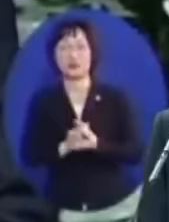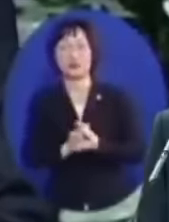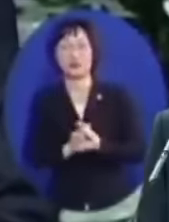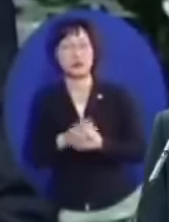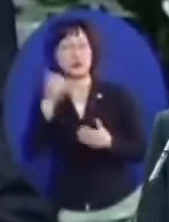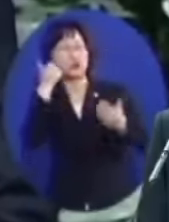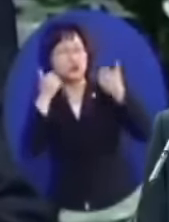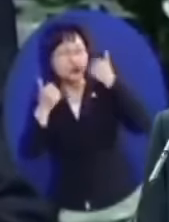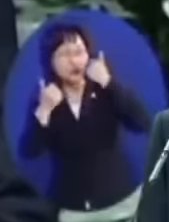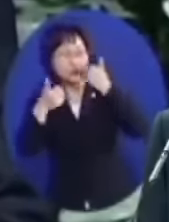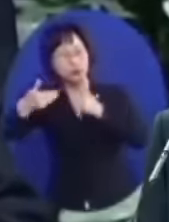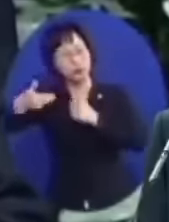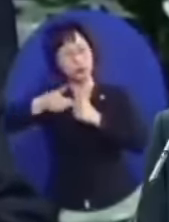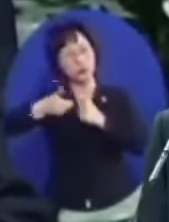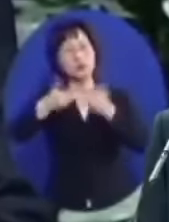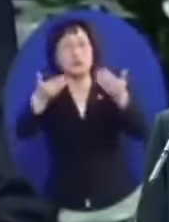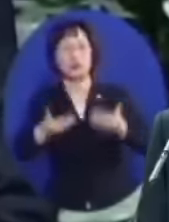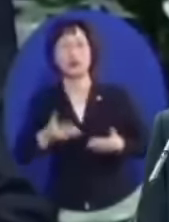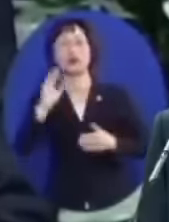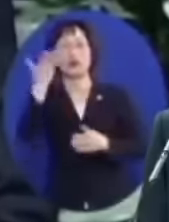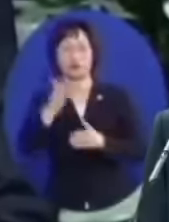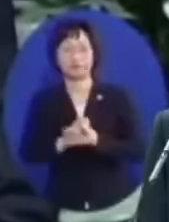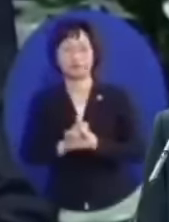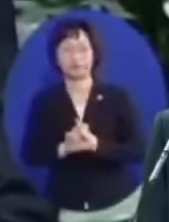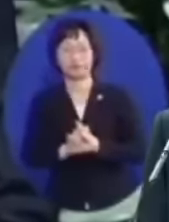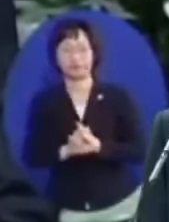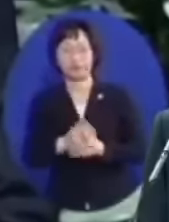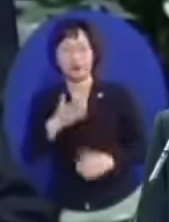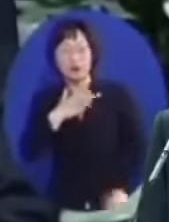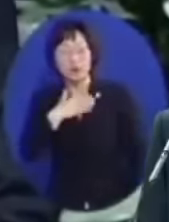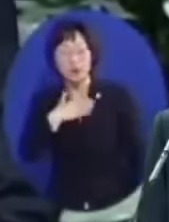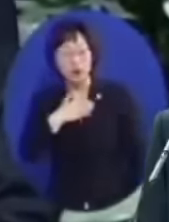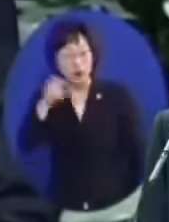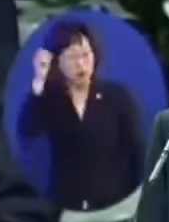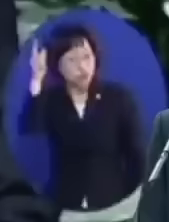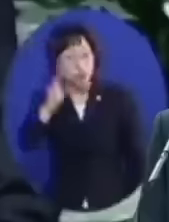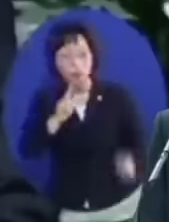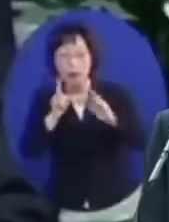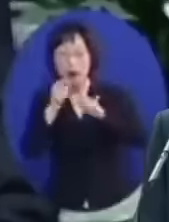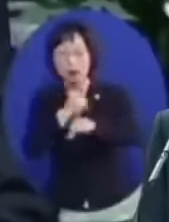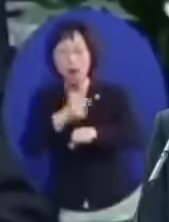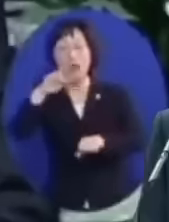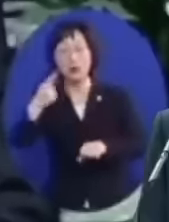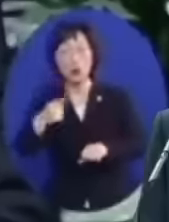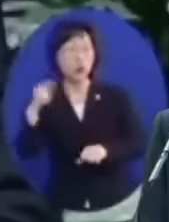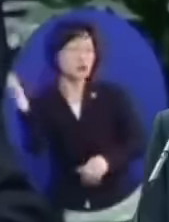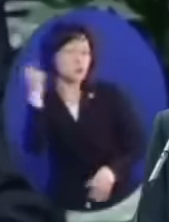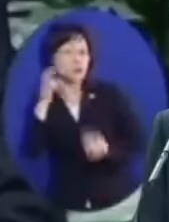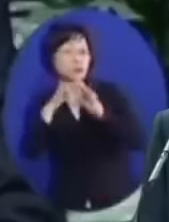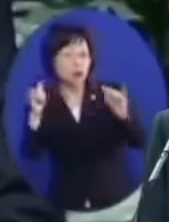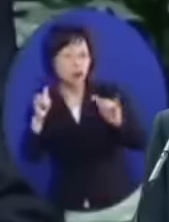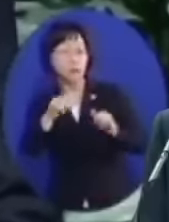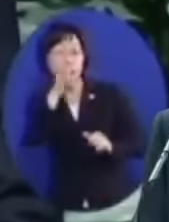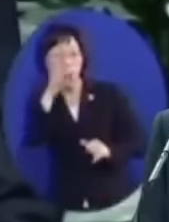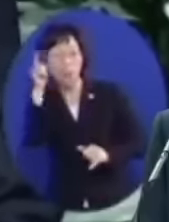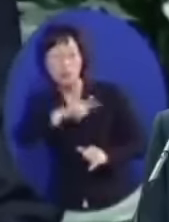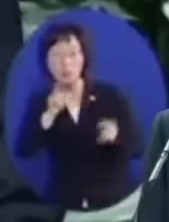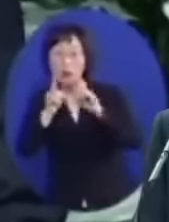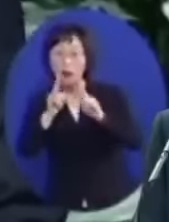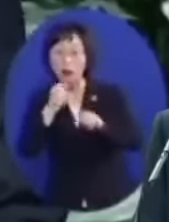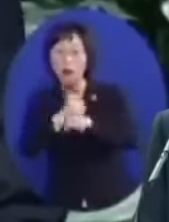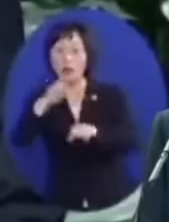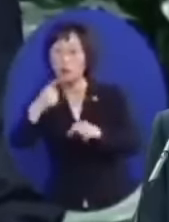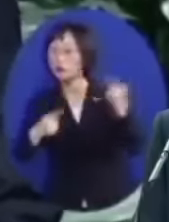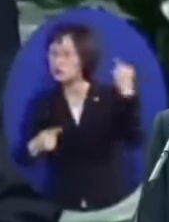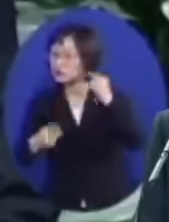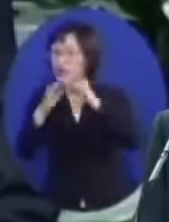누구에게 영향을 미치든지 미칩니다. 내가 훌륭한 말을 하도 듣는 사람이 있고 나쁜 말을 해도 듣는 사람이